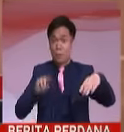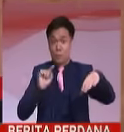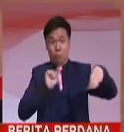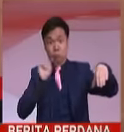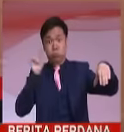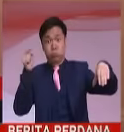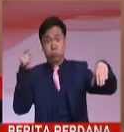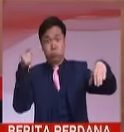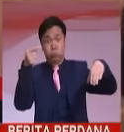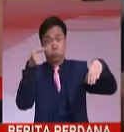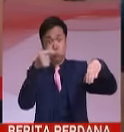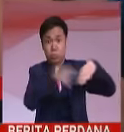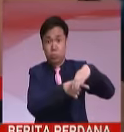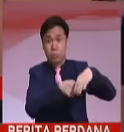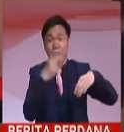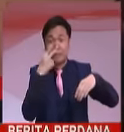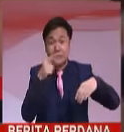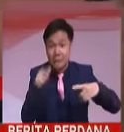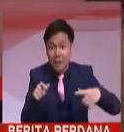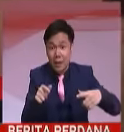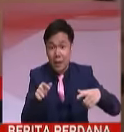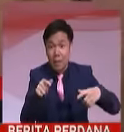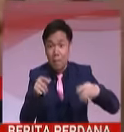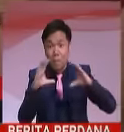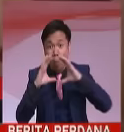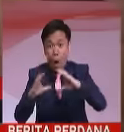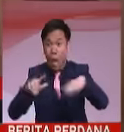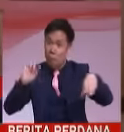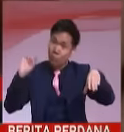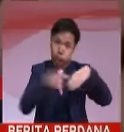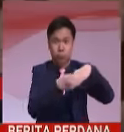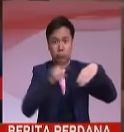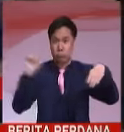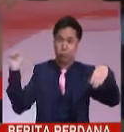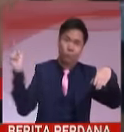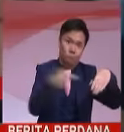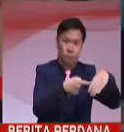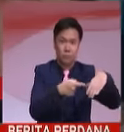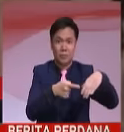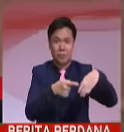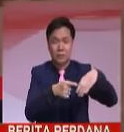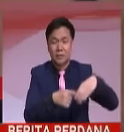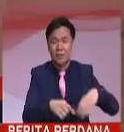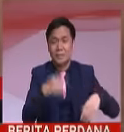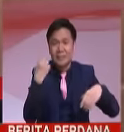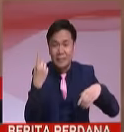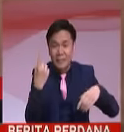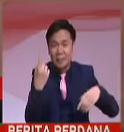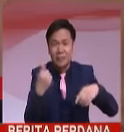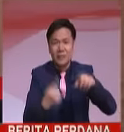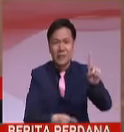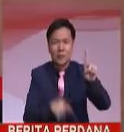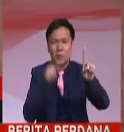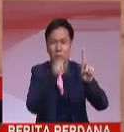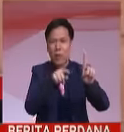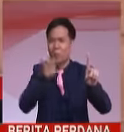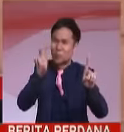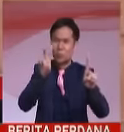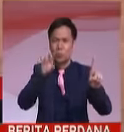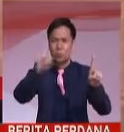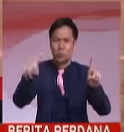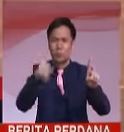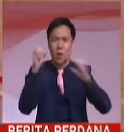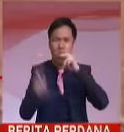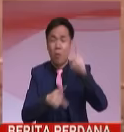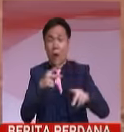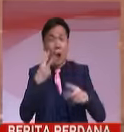yang tidak berhasil kejagung gue berjaya menepis bola berulangkali menyebabkan C ini meraih satu berkulit 7juta